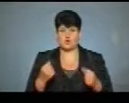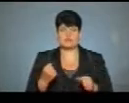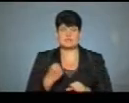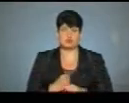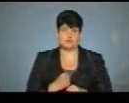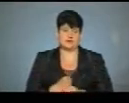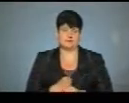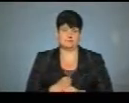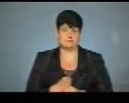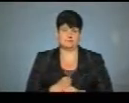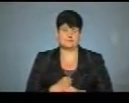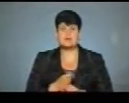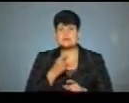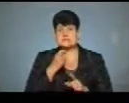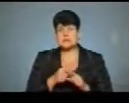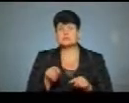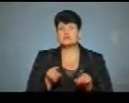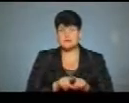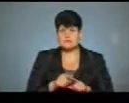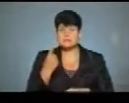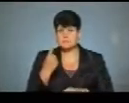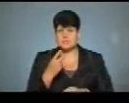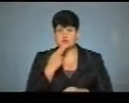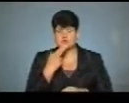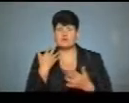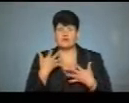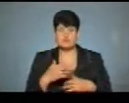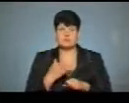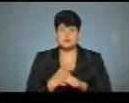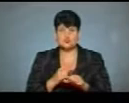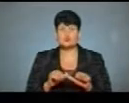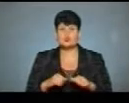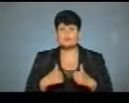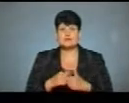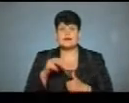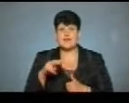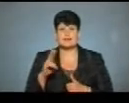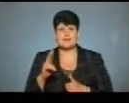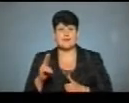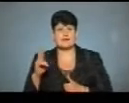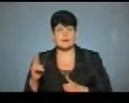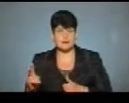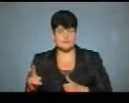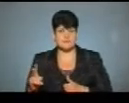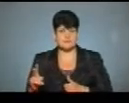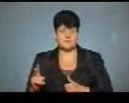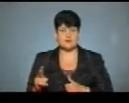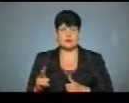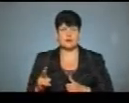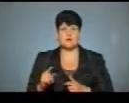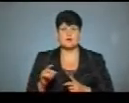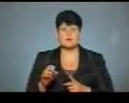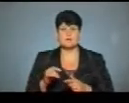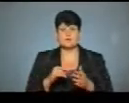зробити. Скажемо так, що з 1 червня в нас вже працюють комісії, комісія ЛКК по відводу від профілактичних щеплень. У